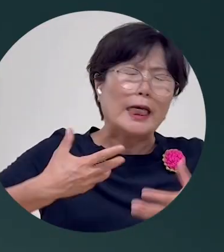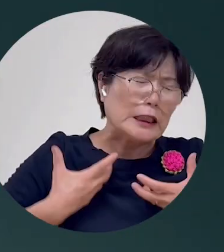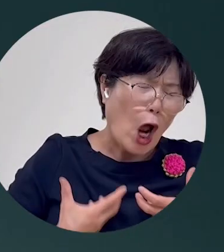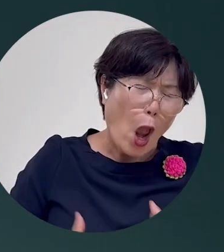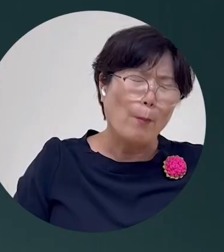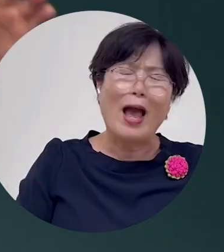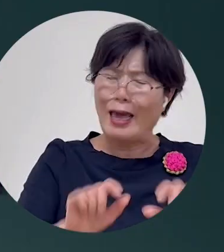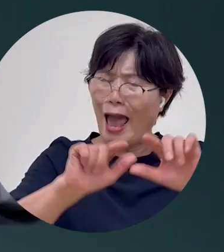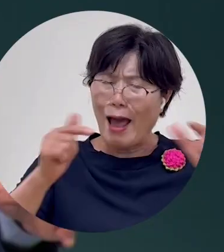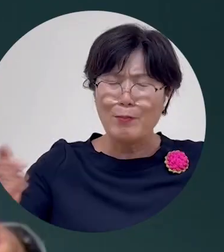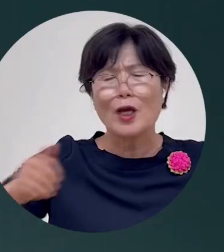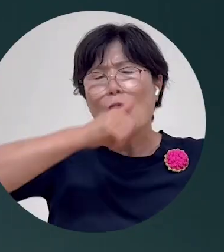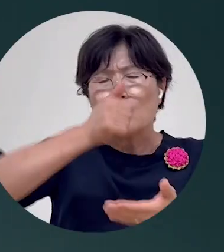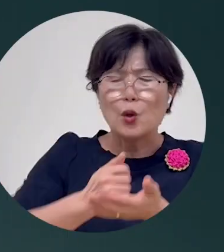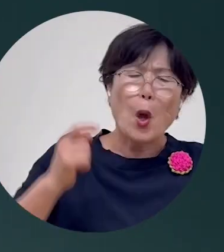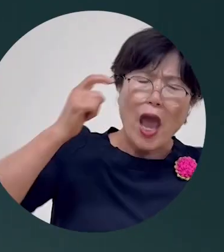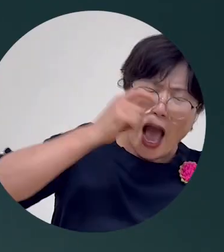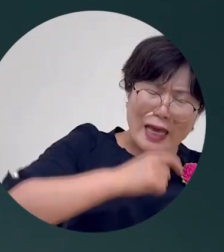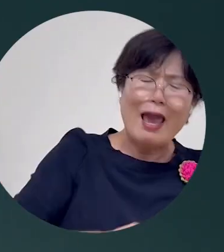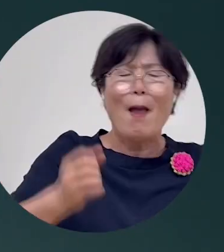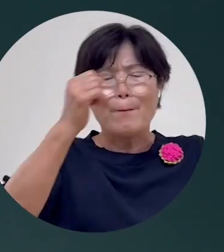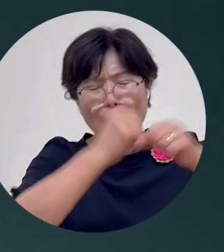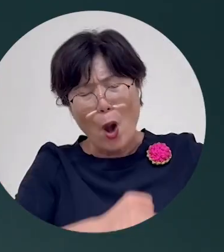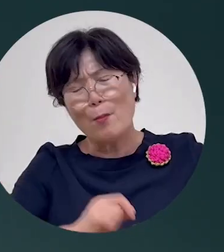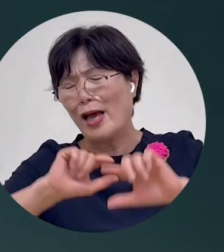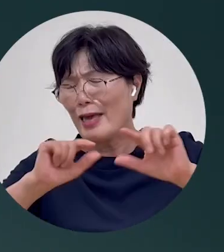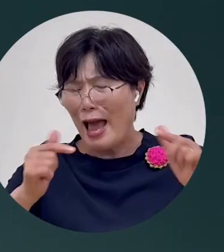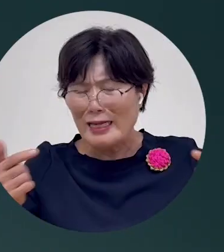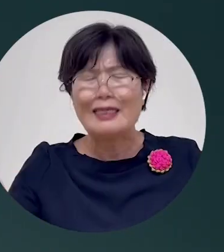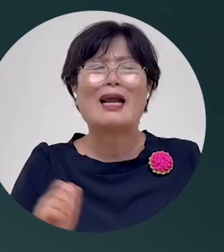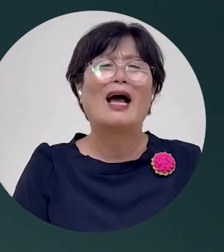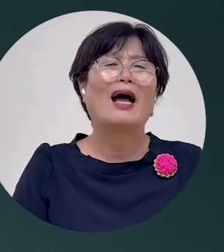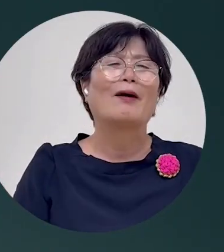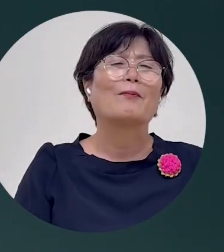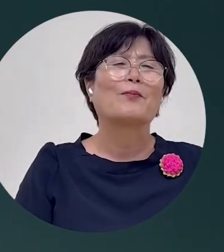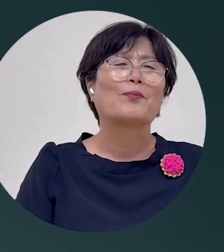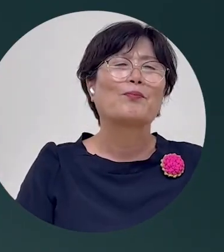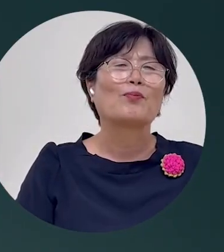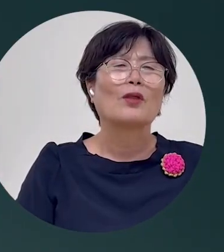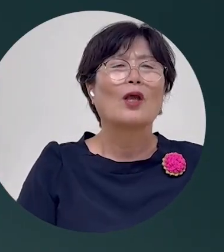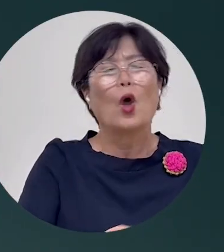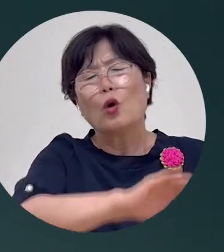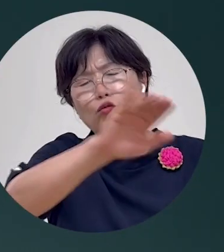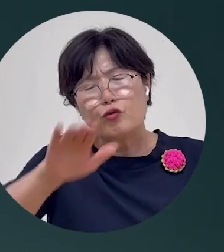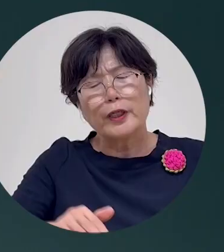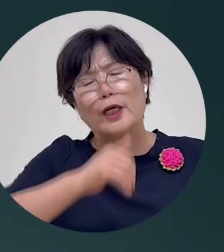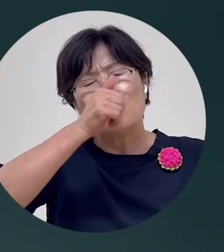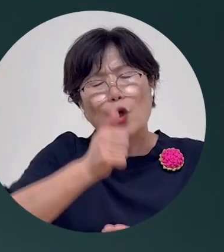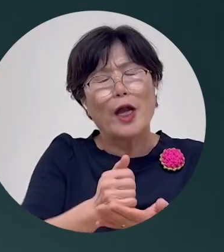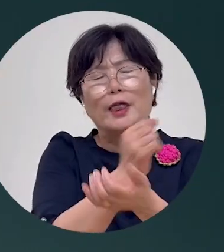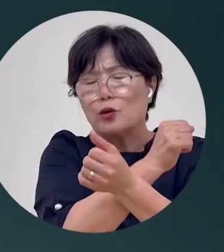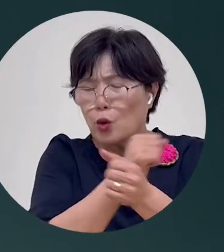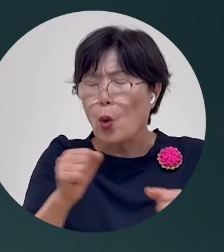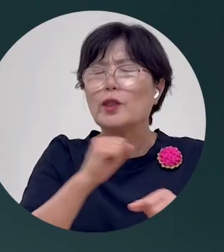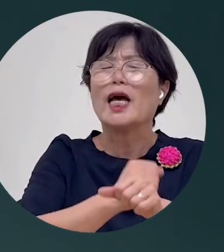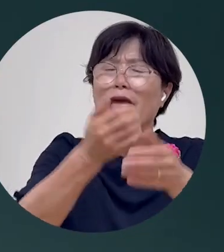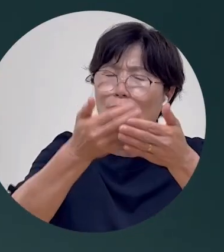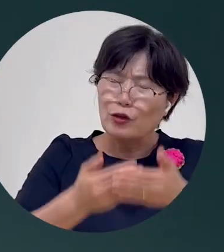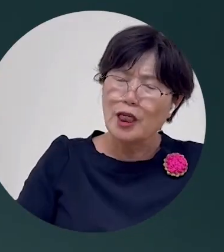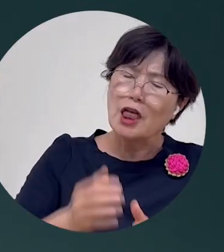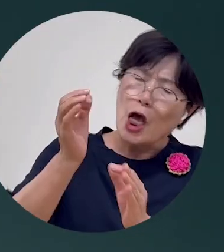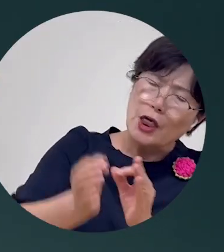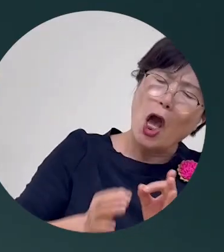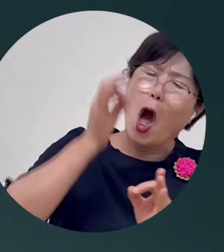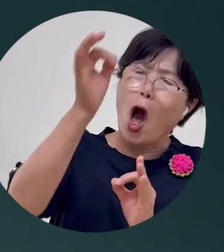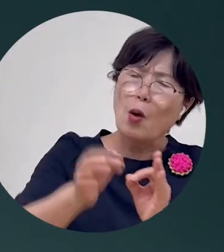아니라 죄악의 멸망으로 끌고 가는 그런 분이 아니라 우리를 속량해 주셔서 영원한